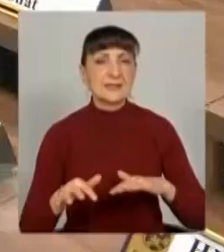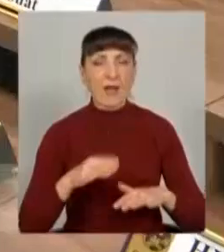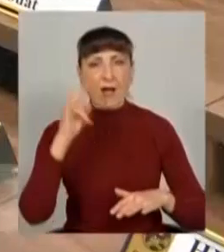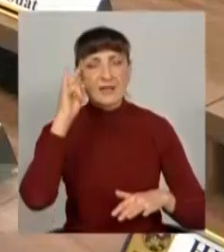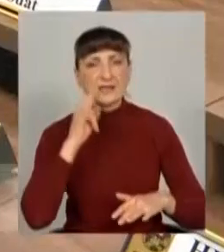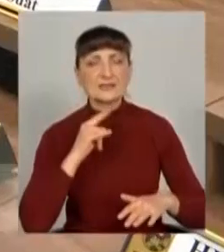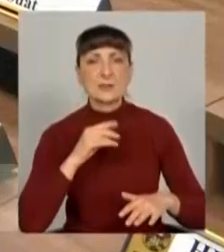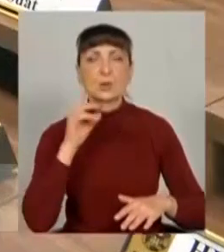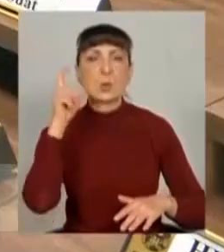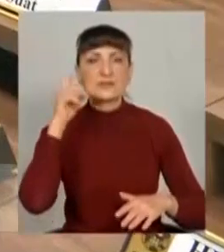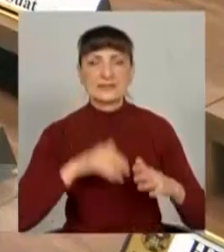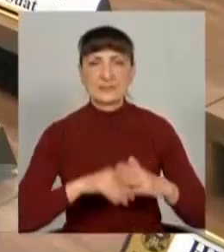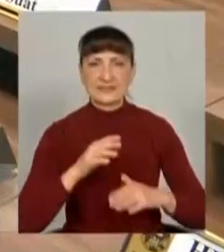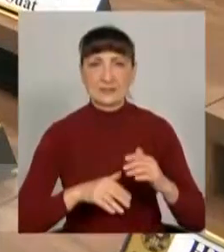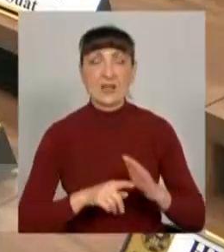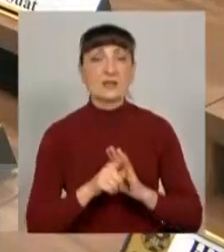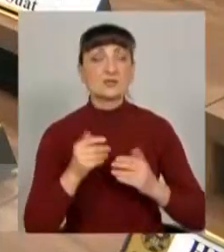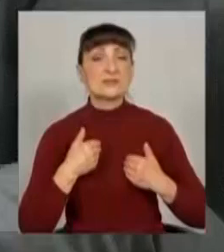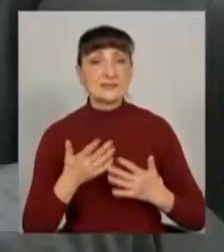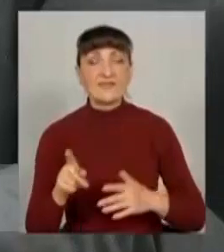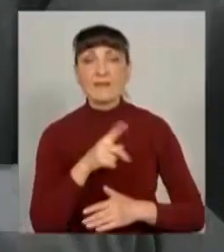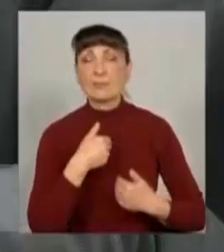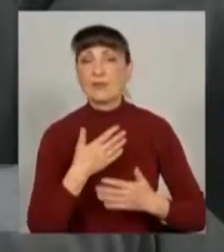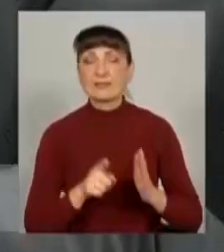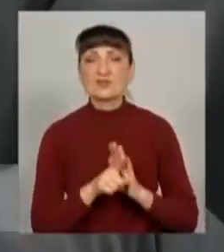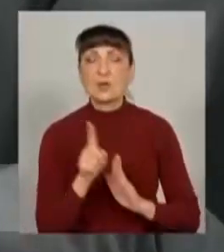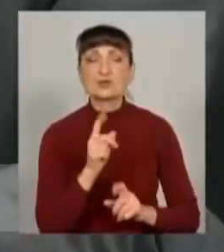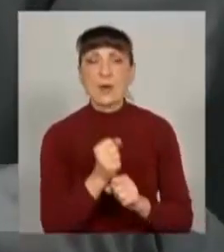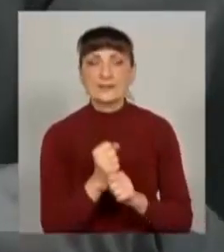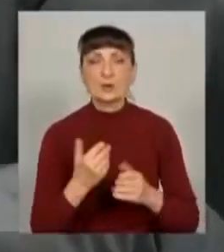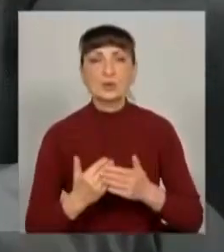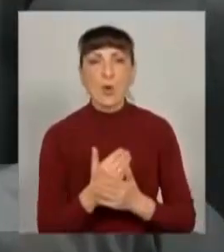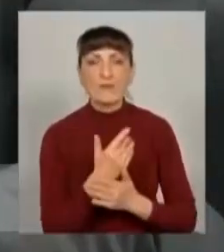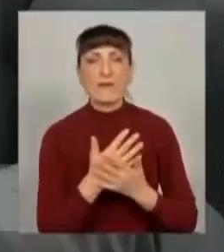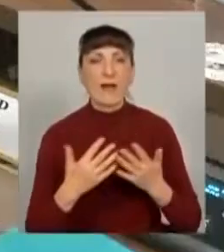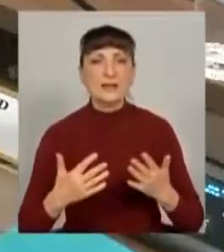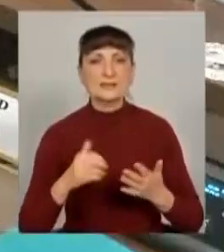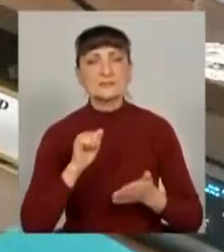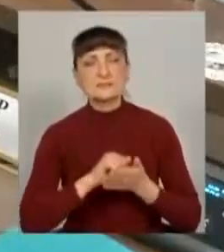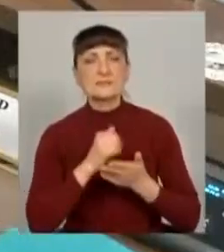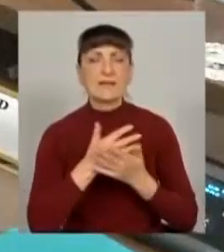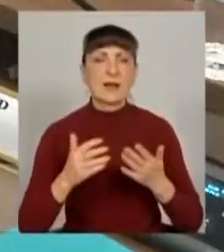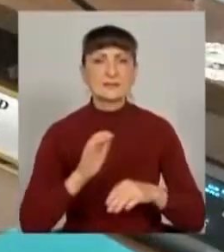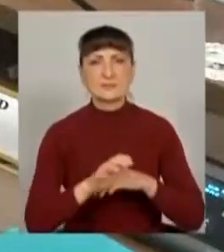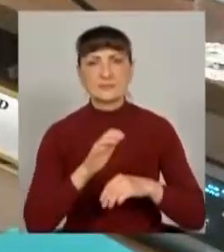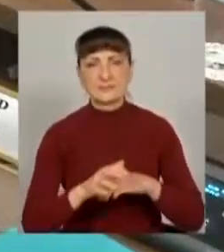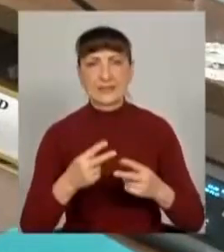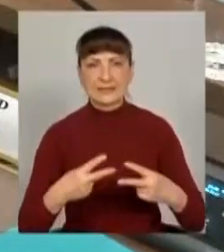казахско-турецких специалистов. Начинать такую инициативу они предлагают с разработки новых периодических и академических